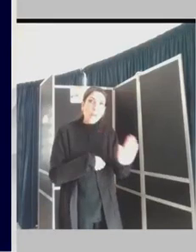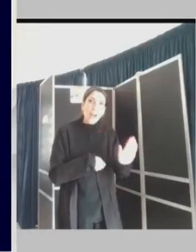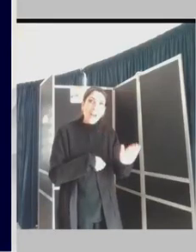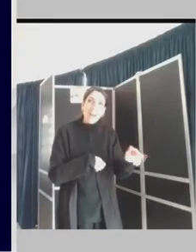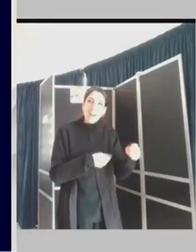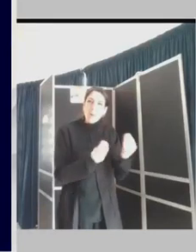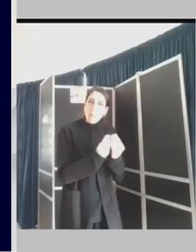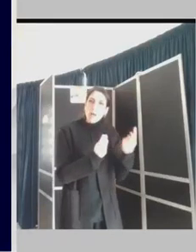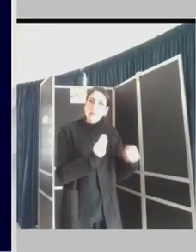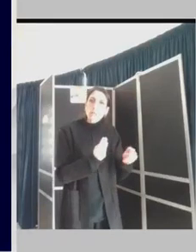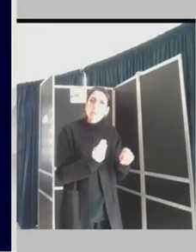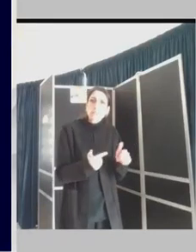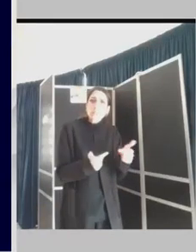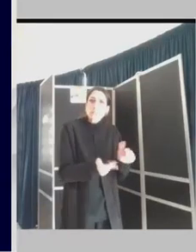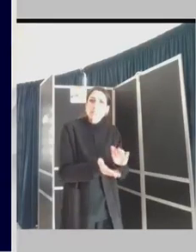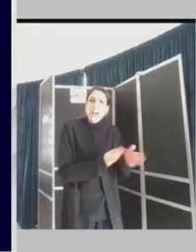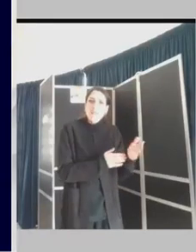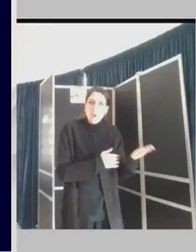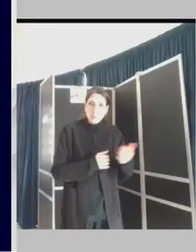a livello individuale dobbiamo essere tutti